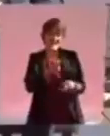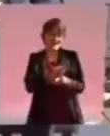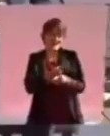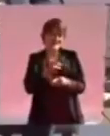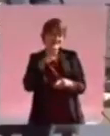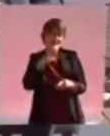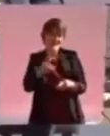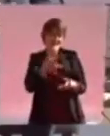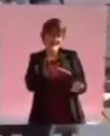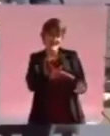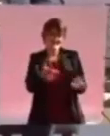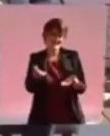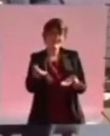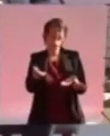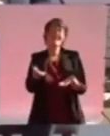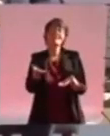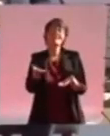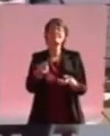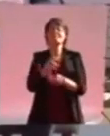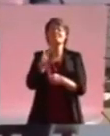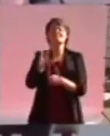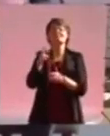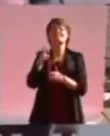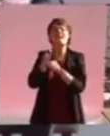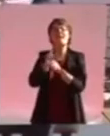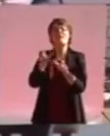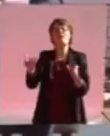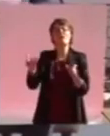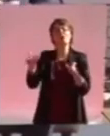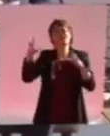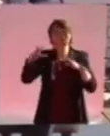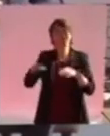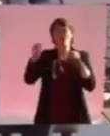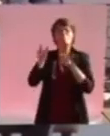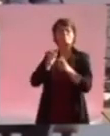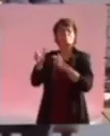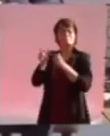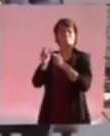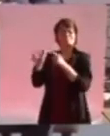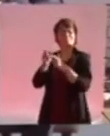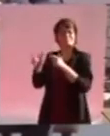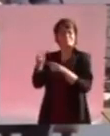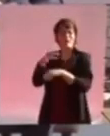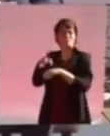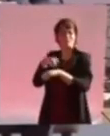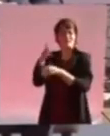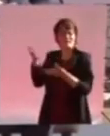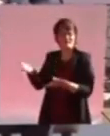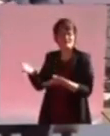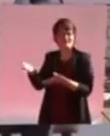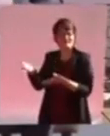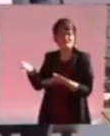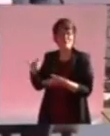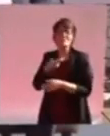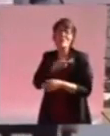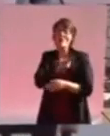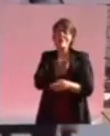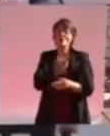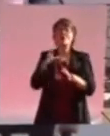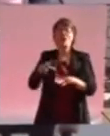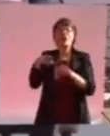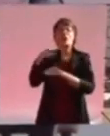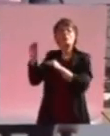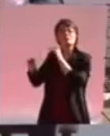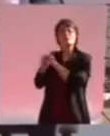il il ghiaccio proprio con il ministro roberto speranza a loro lasceremo fare le prime tre domande